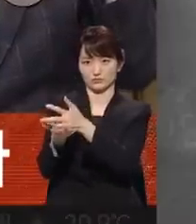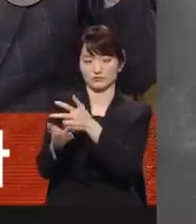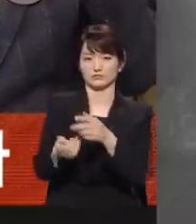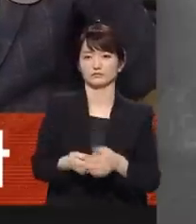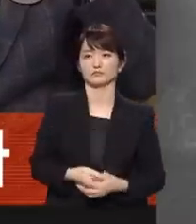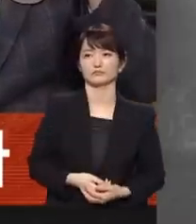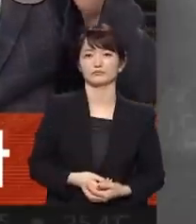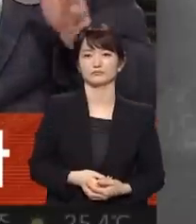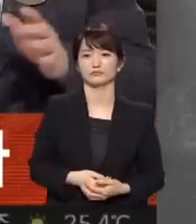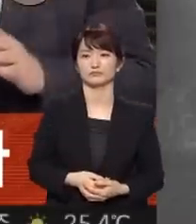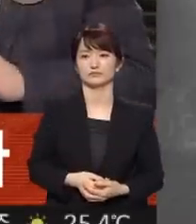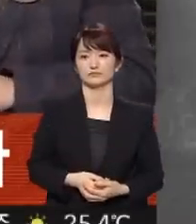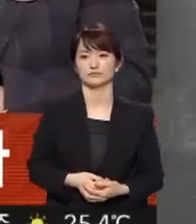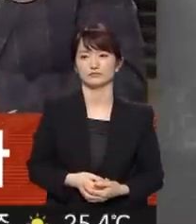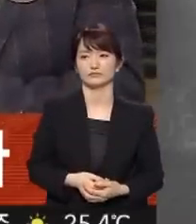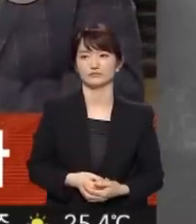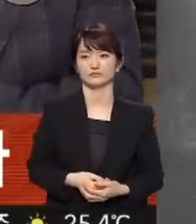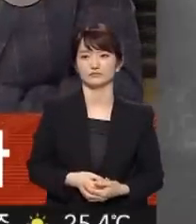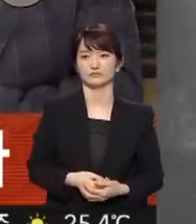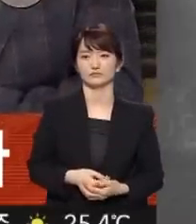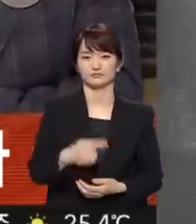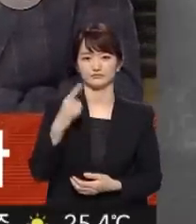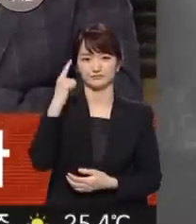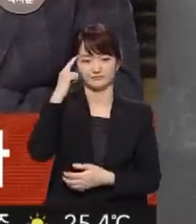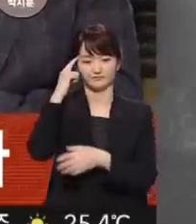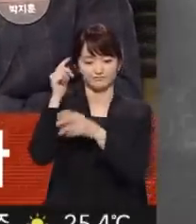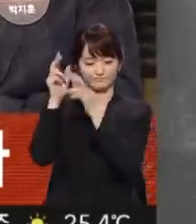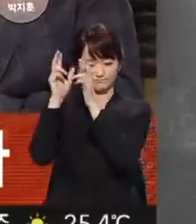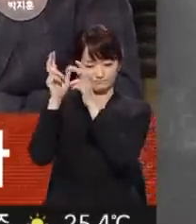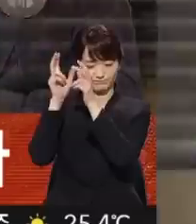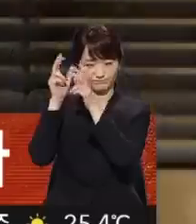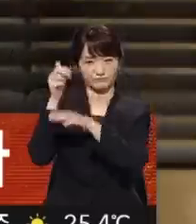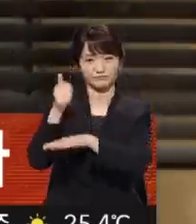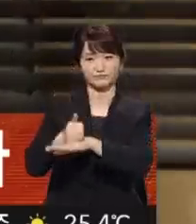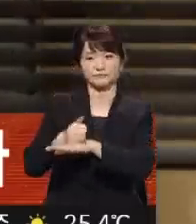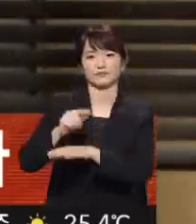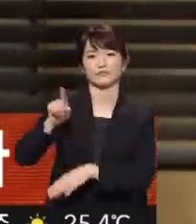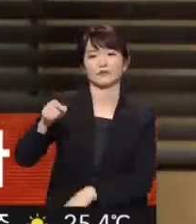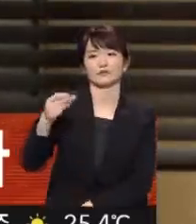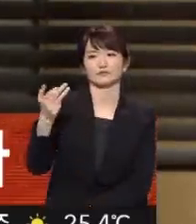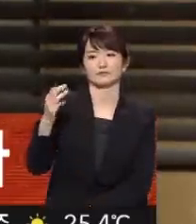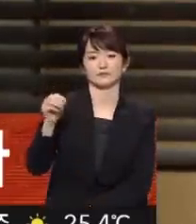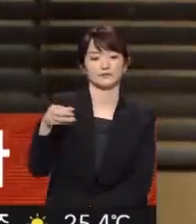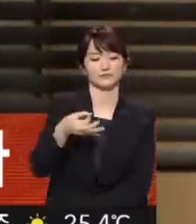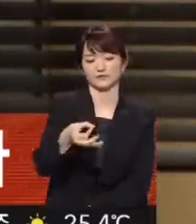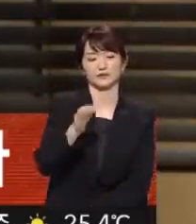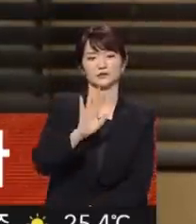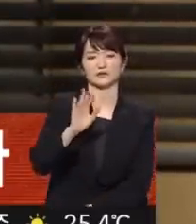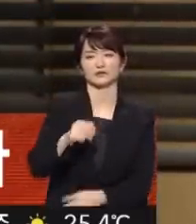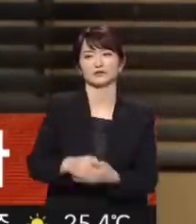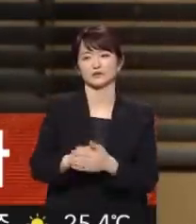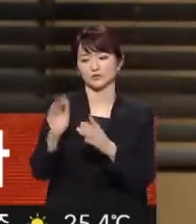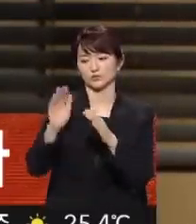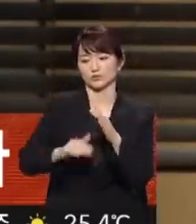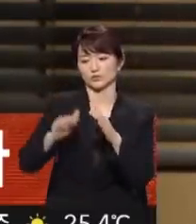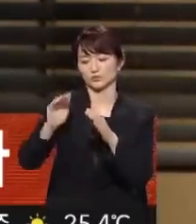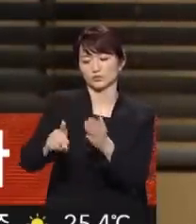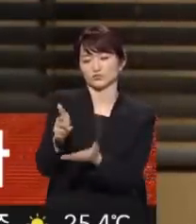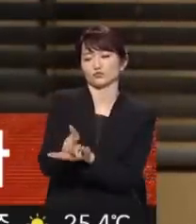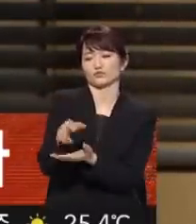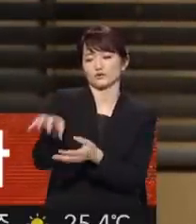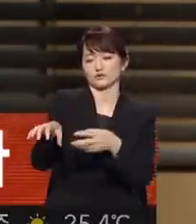이제 후진으로 백으로 해가지고 머리 써서 결국은 118만 원을 내지하면서 공용 주차장을